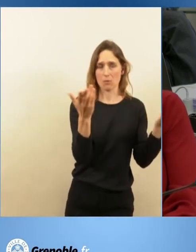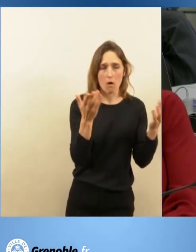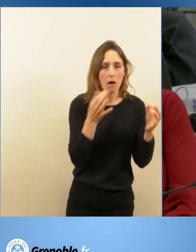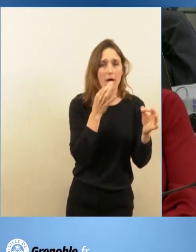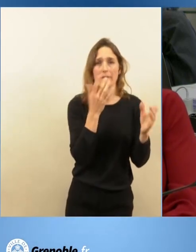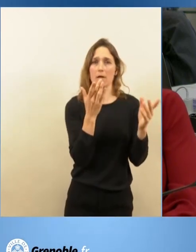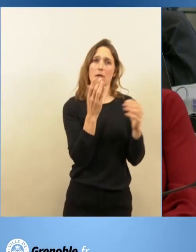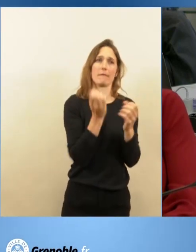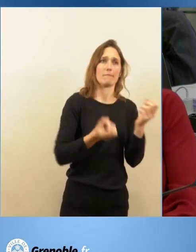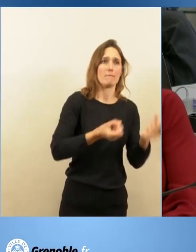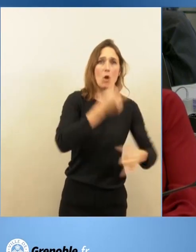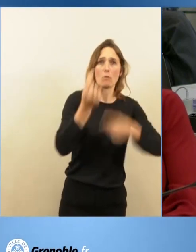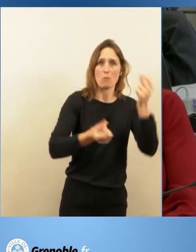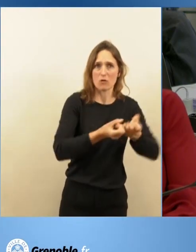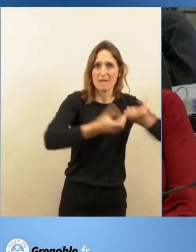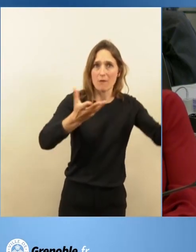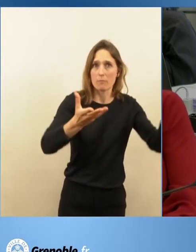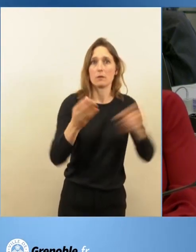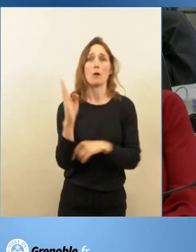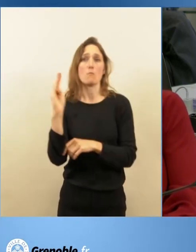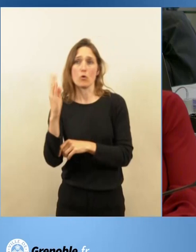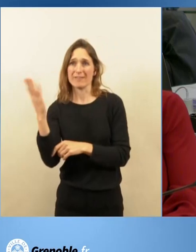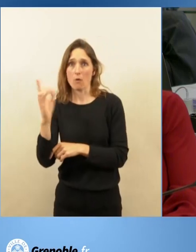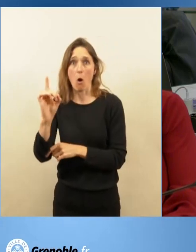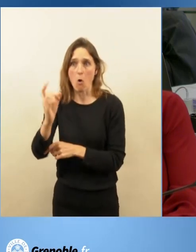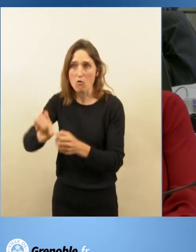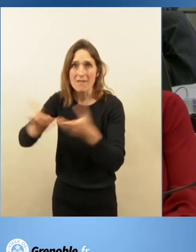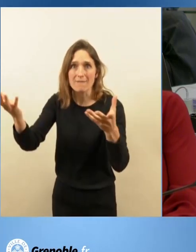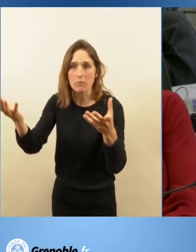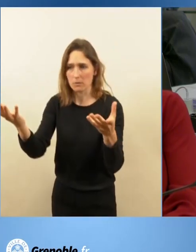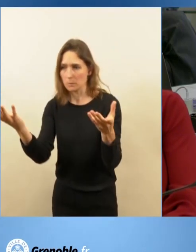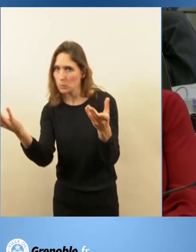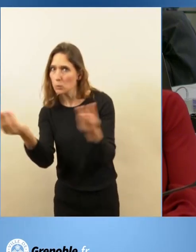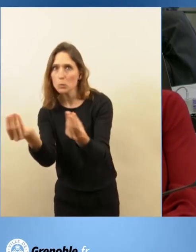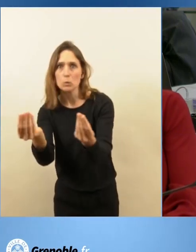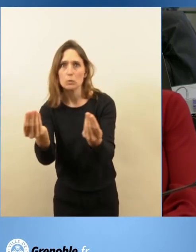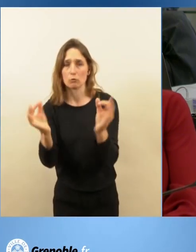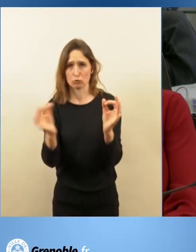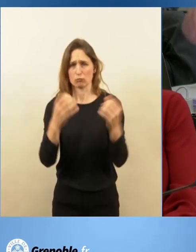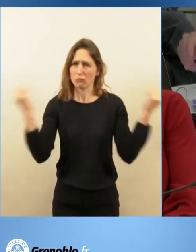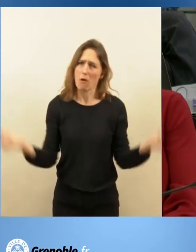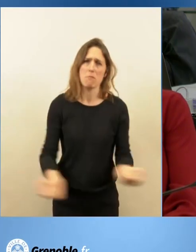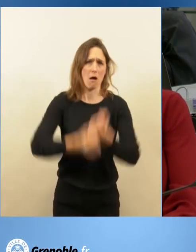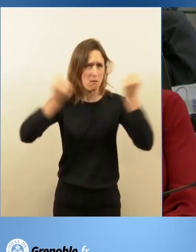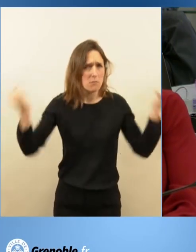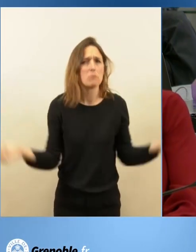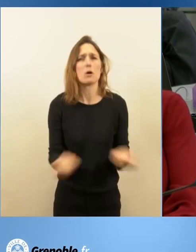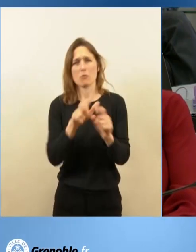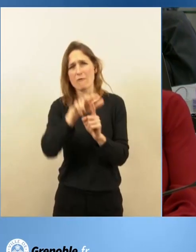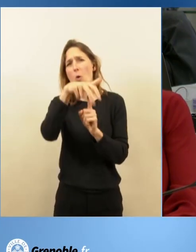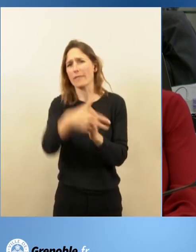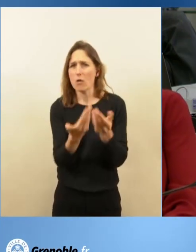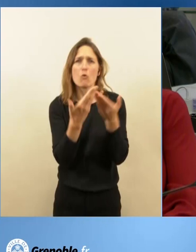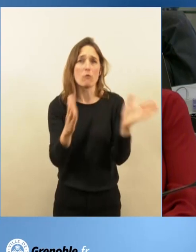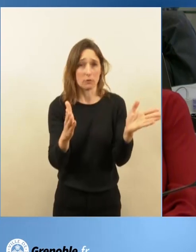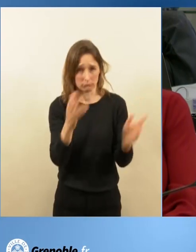de la ville et la trame bleue l'aspect de la présence de l'eau dans la ville donc on a bien vu la campagne de com sur la réouverture des fontaines et je salue ce